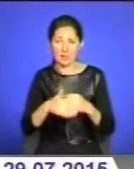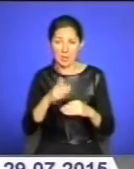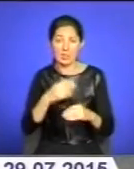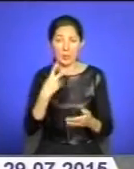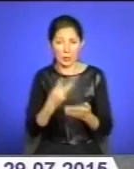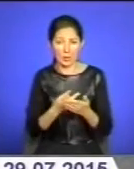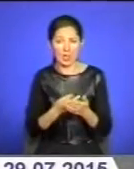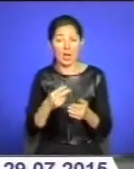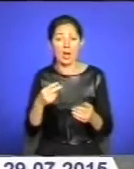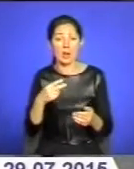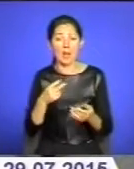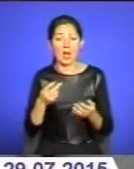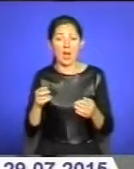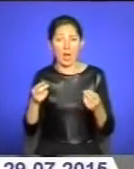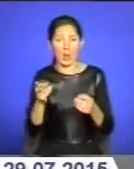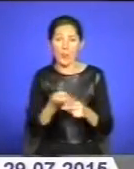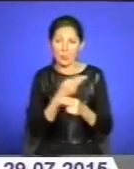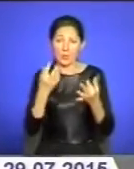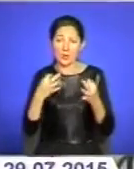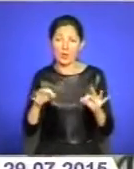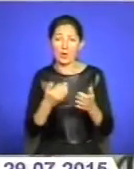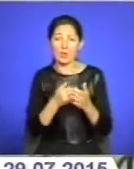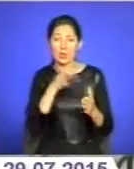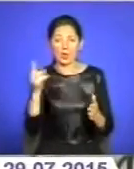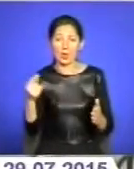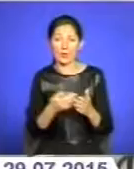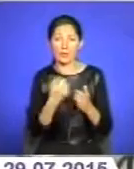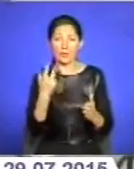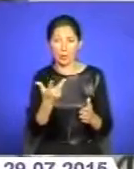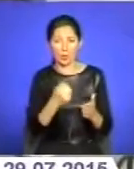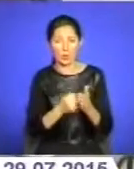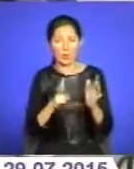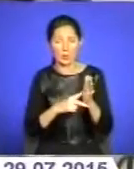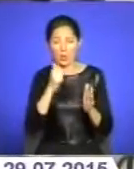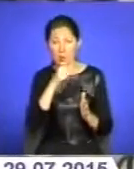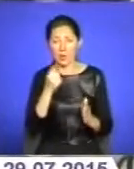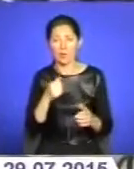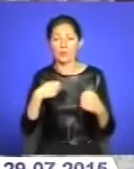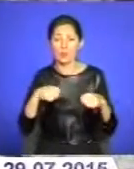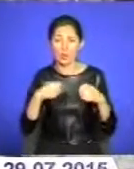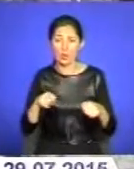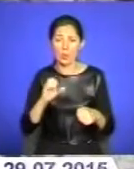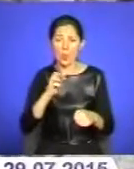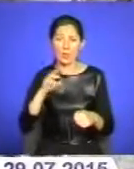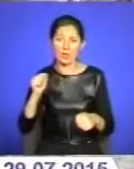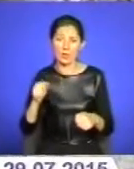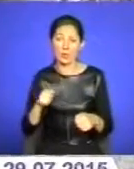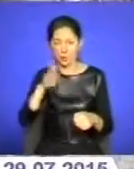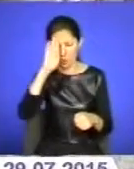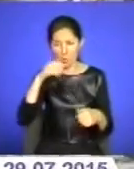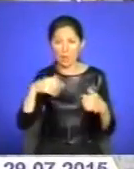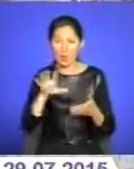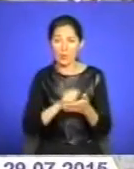вигляді позбавлення волі на строк від 3 до 8 років. Відомо, що збутом амфетаміну молодик займався щонайменше місяць. Його